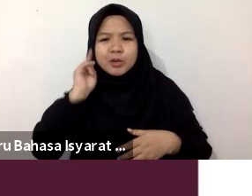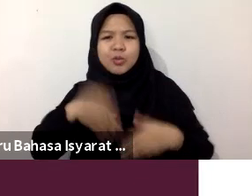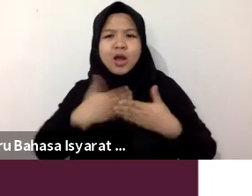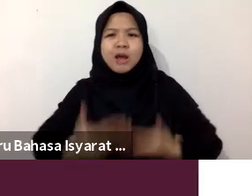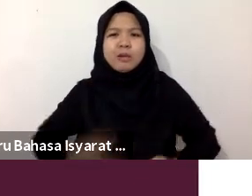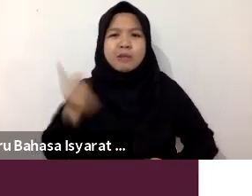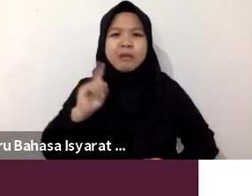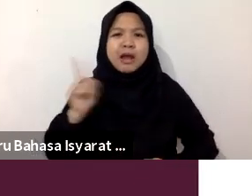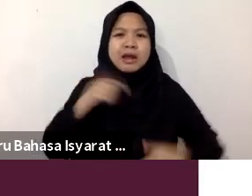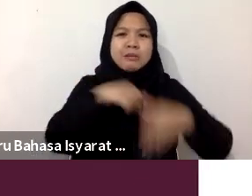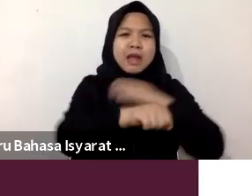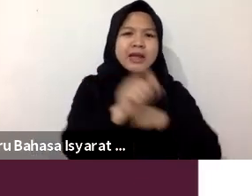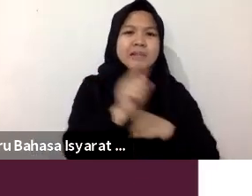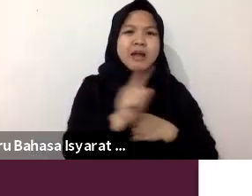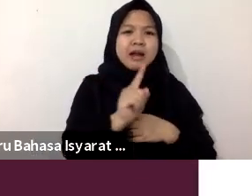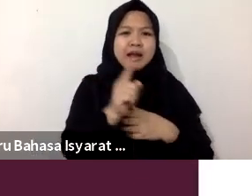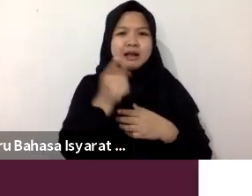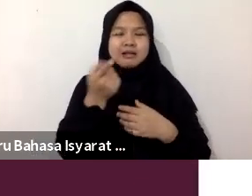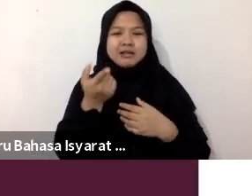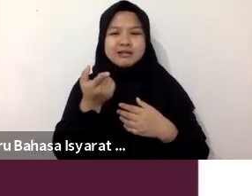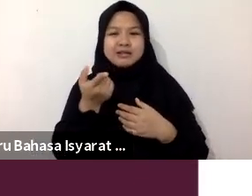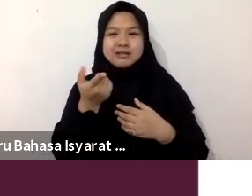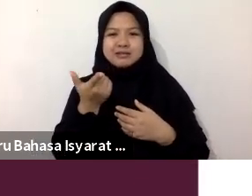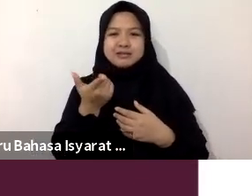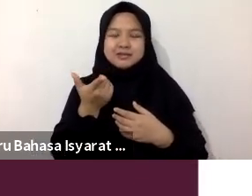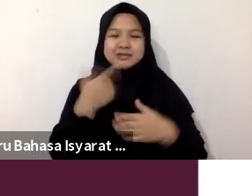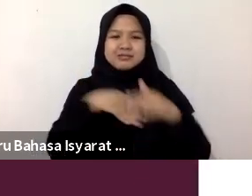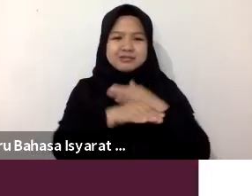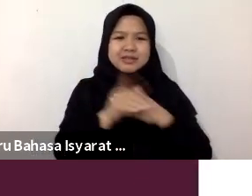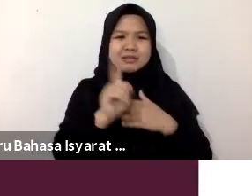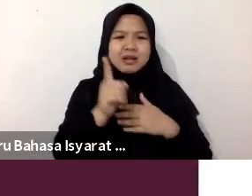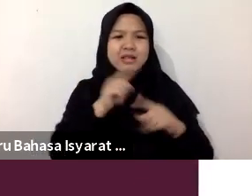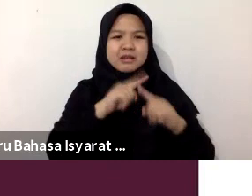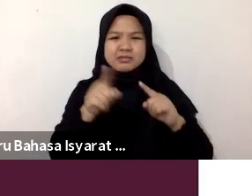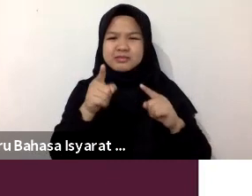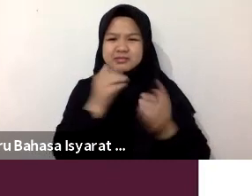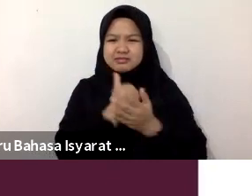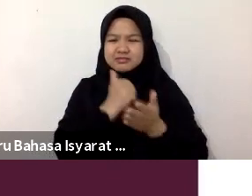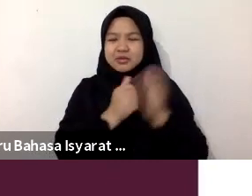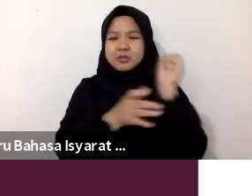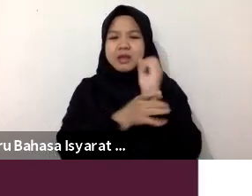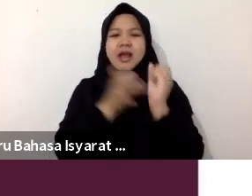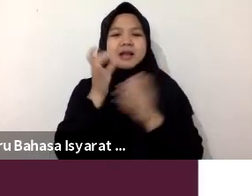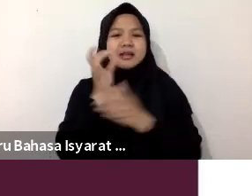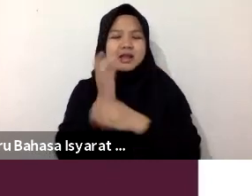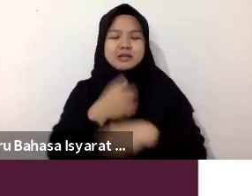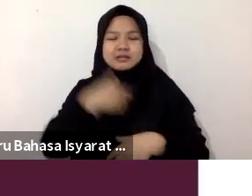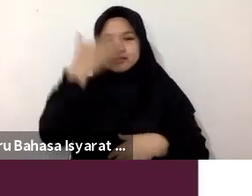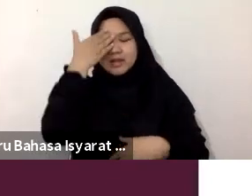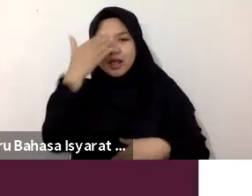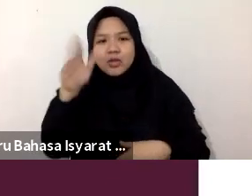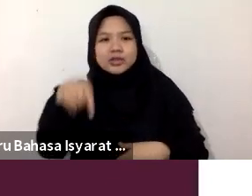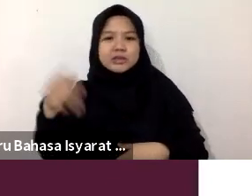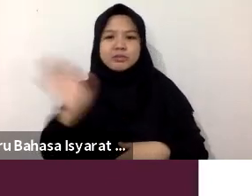ya ngelahirinnya, apa Paraji, booming lagi gitu ya, tapi kan itu berbahaya sekali gitu. Saya tidak tahu, di sini belum